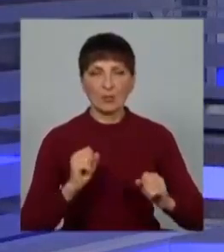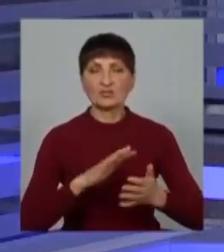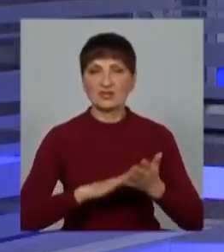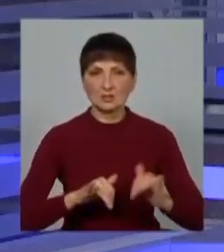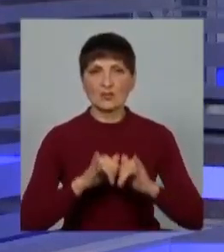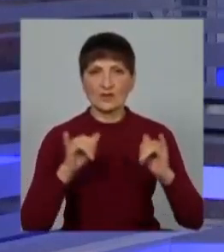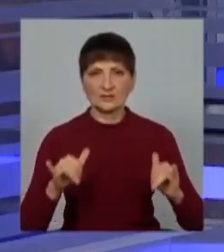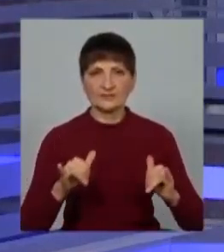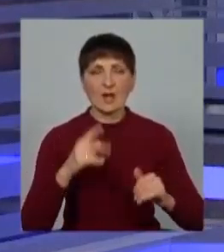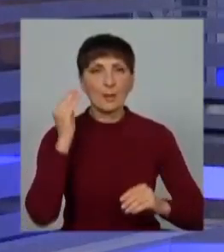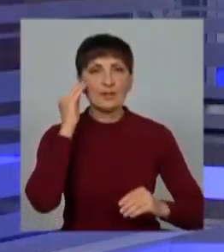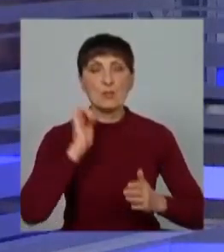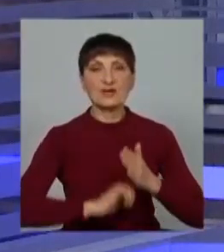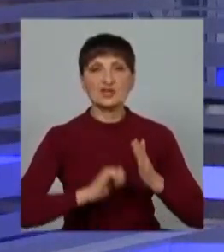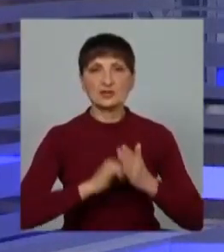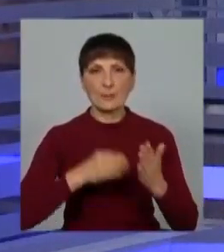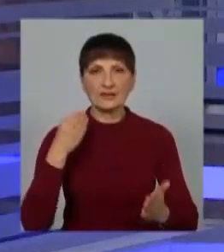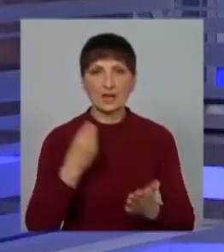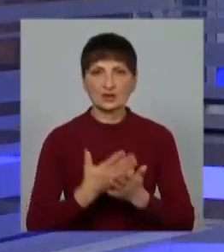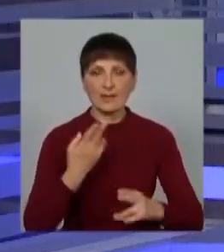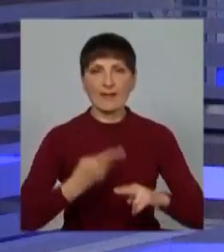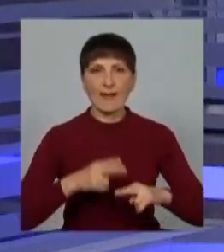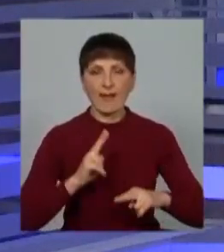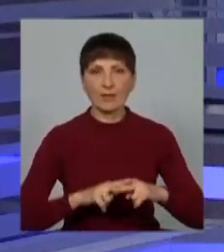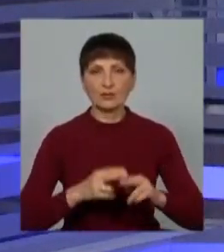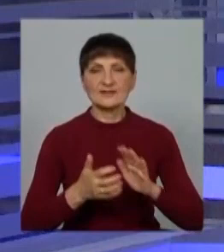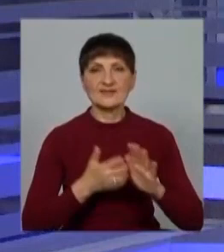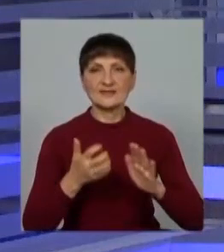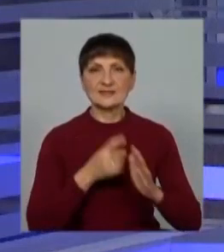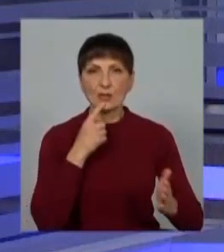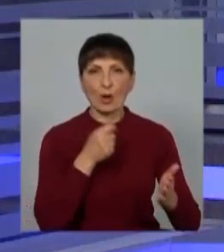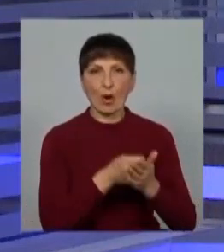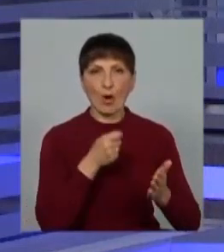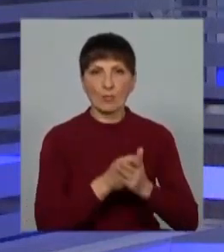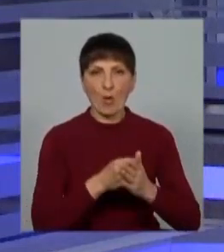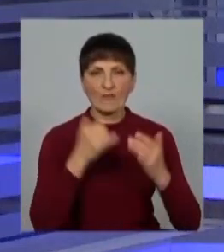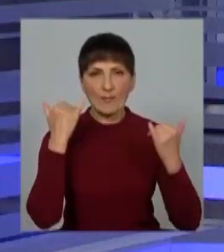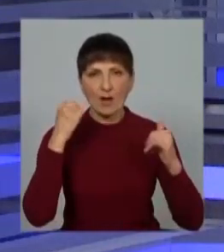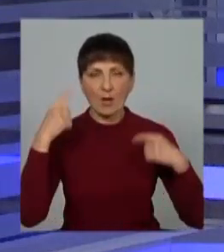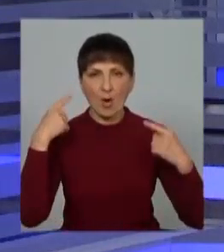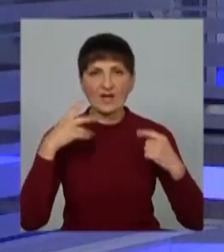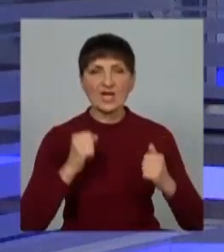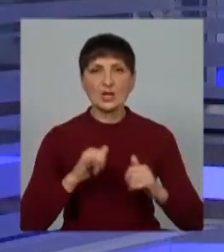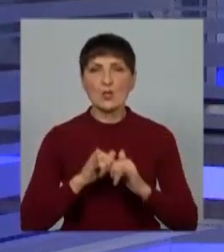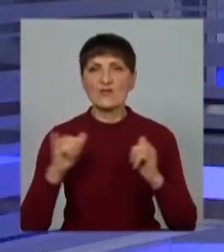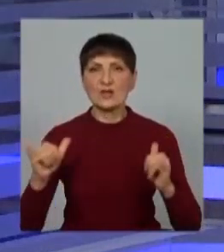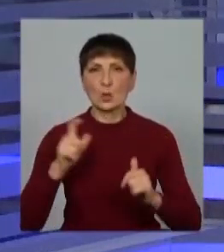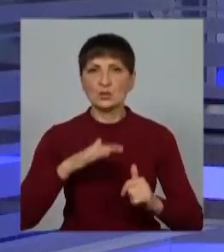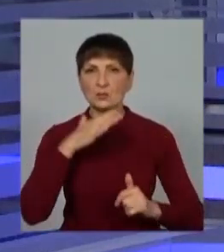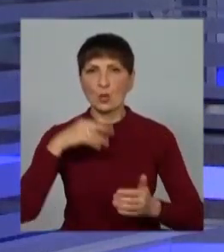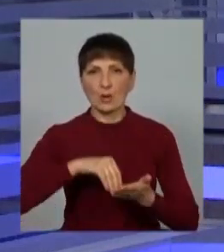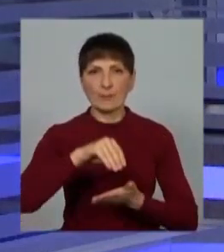эксперты. По их мнению, причина подорожания кроется как в дефиците кормов, так и в увеличении потребительского